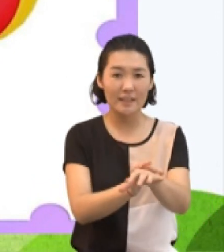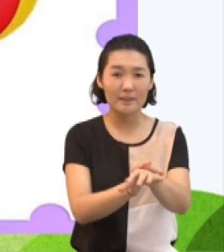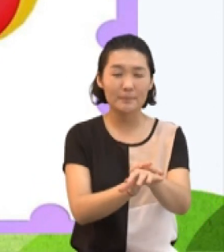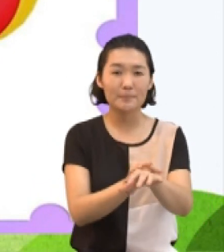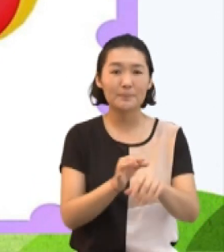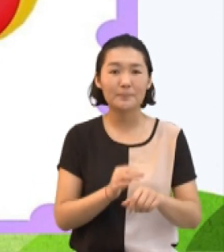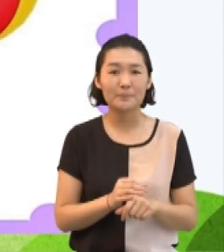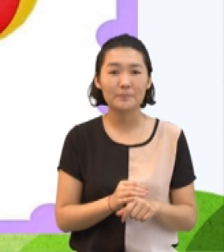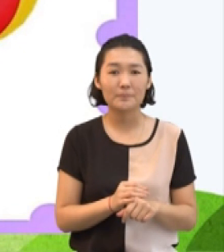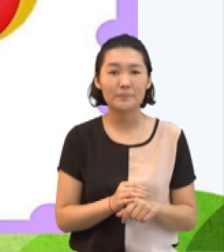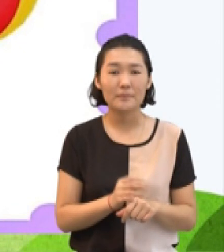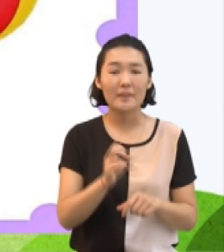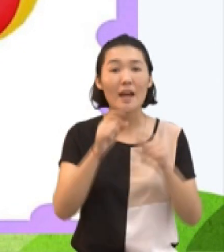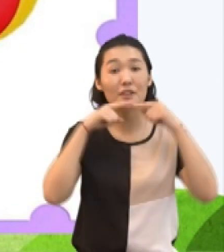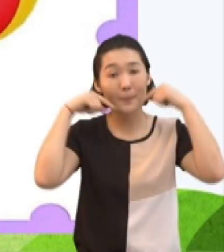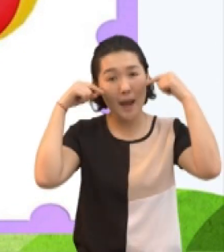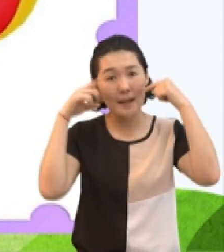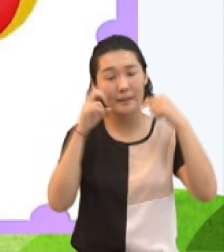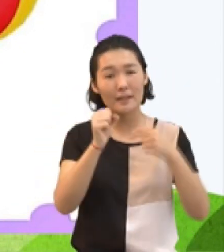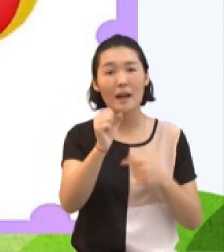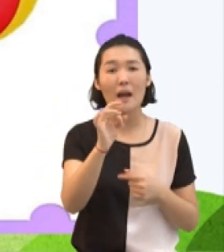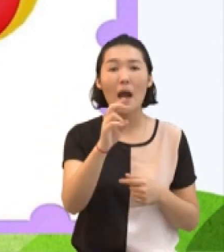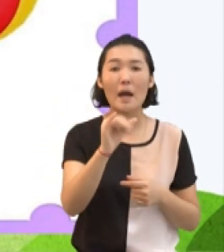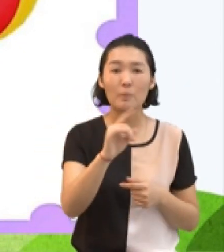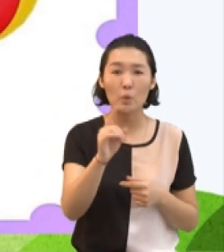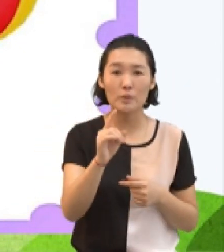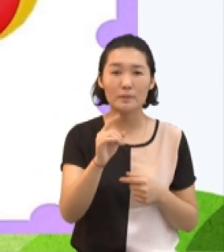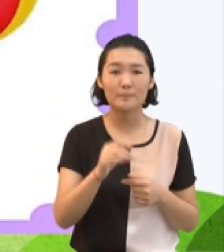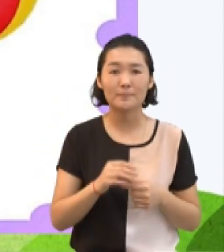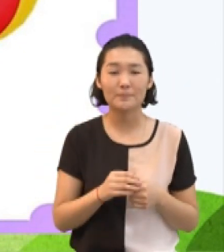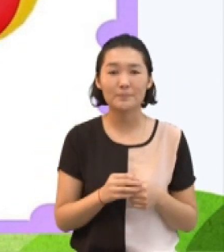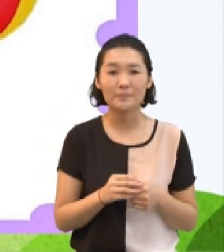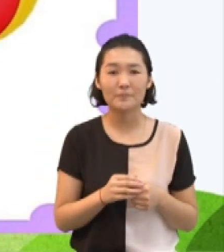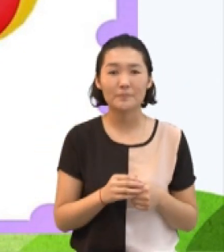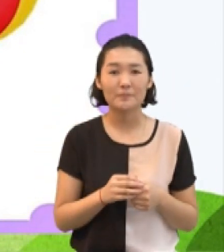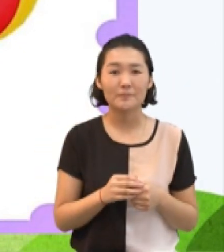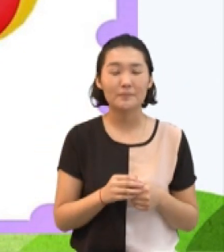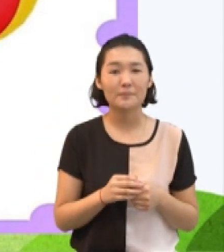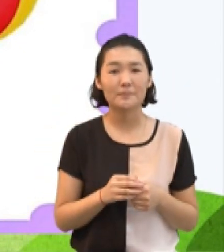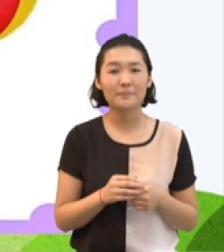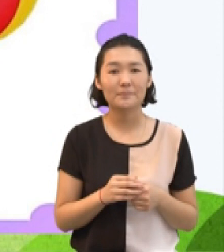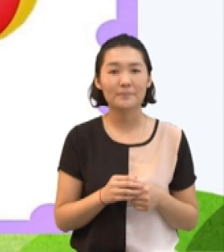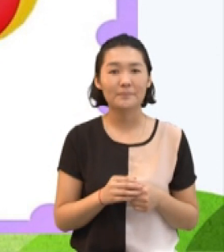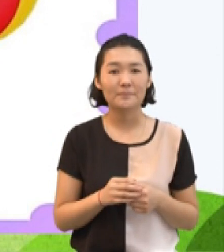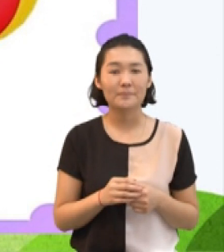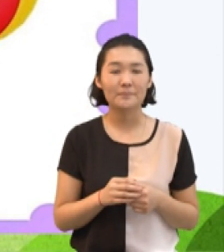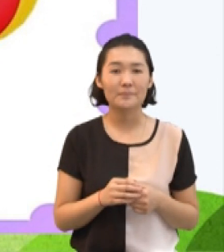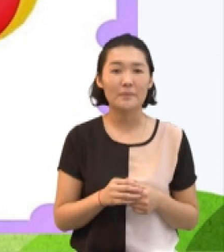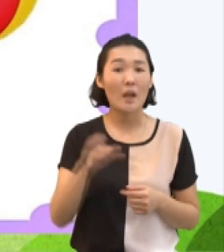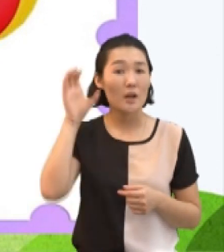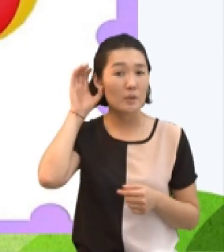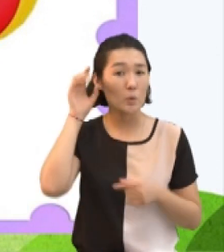на смайлик, на арбуз. Здорово.